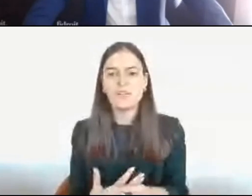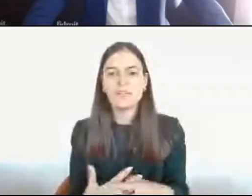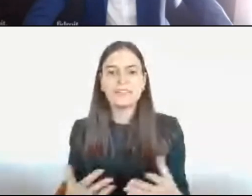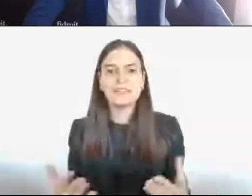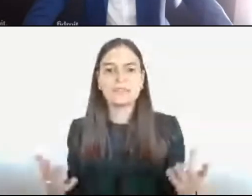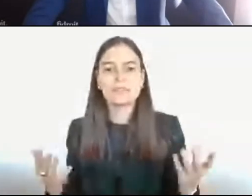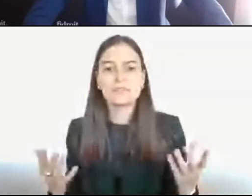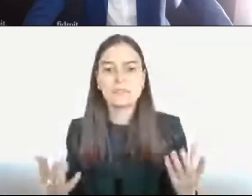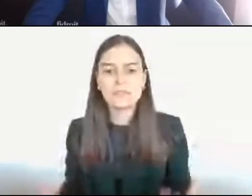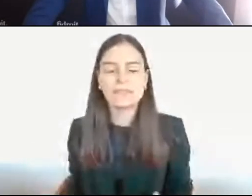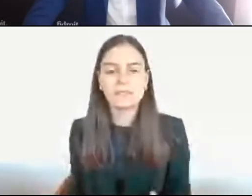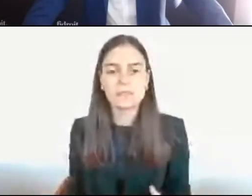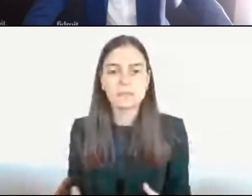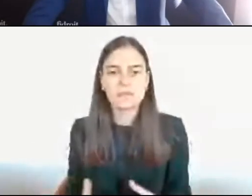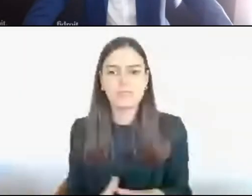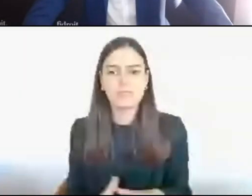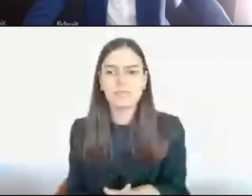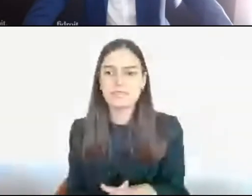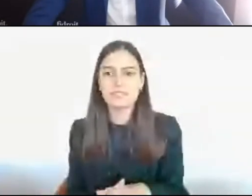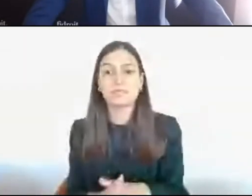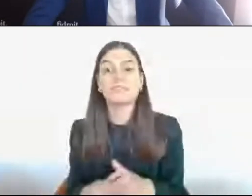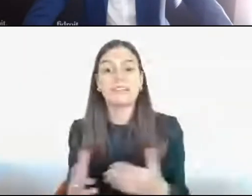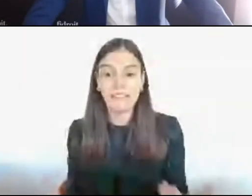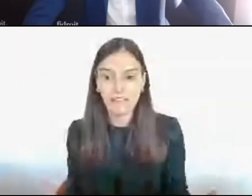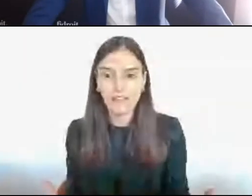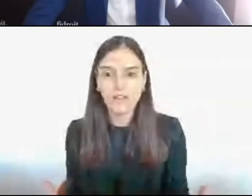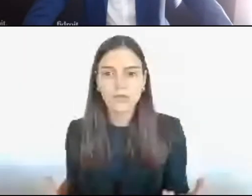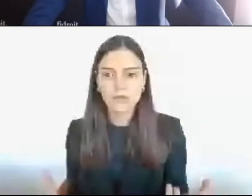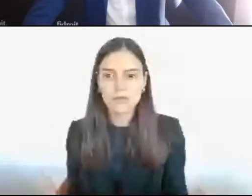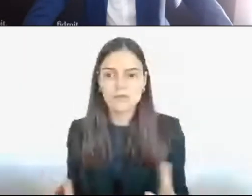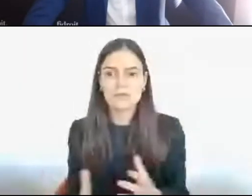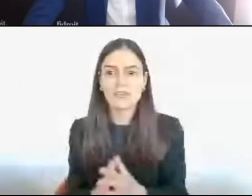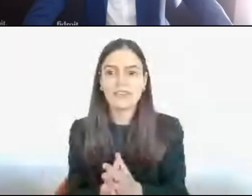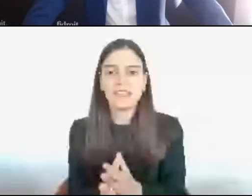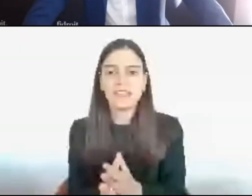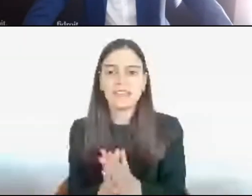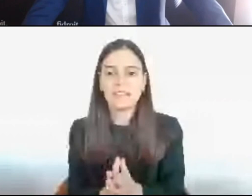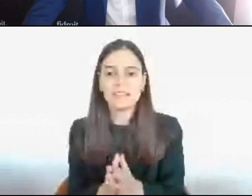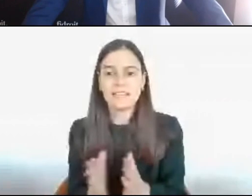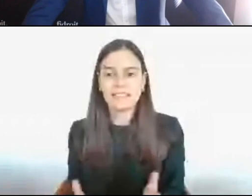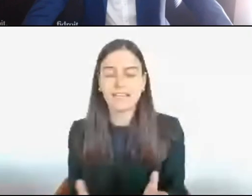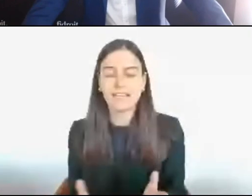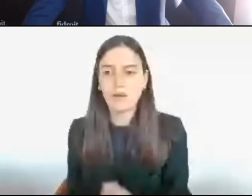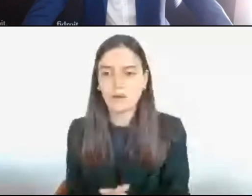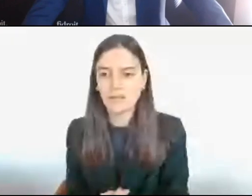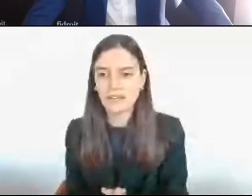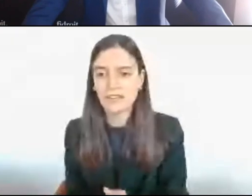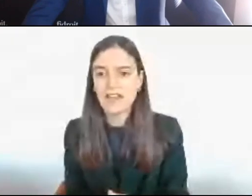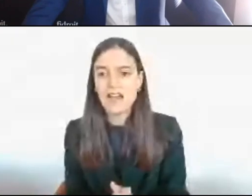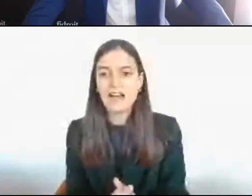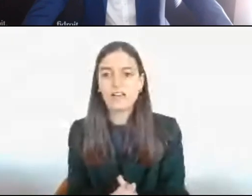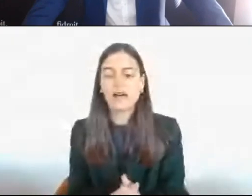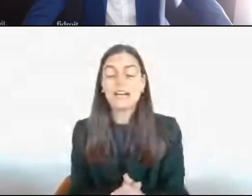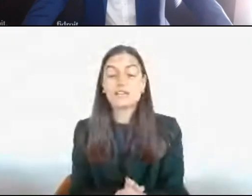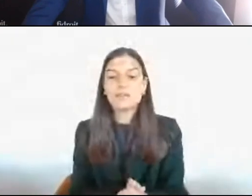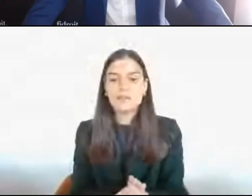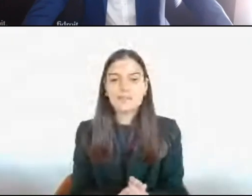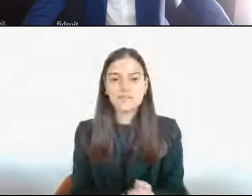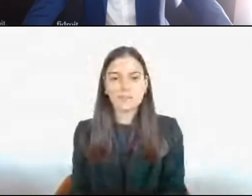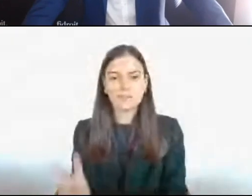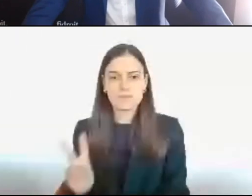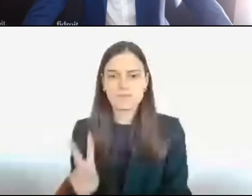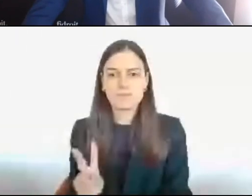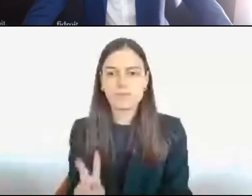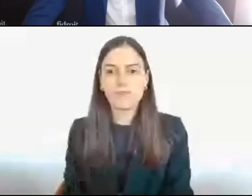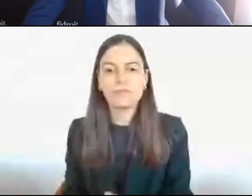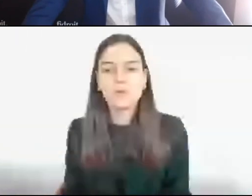2019 qui dit que 74% des Français sont inquiets de ce sujet et s'inquiètent de leur retraite. Alors, à juste